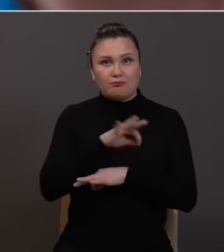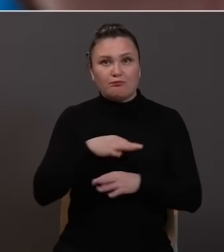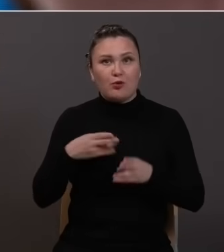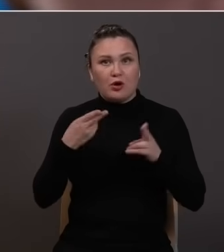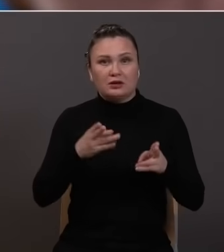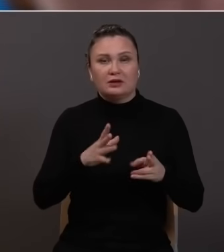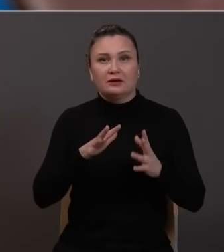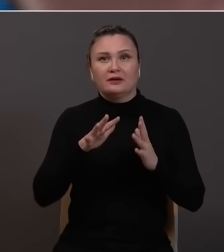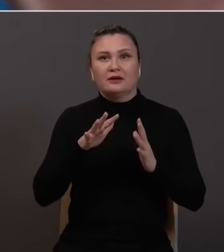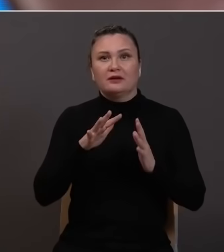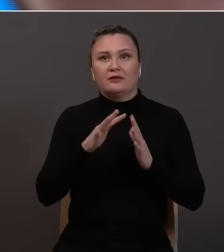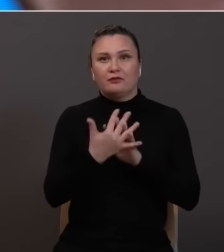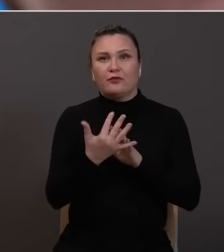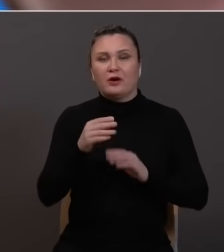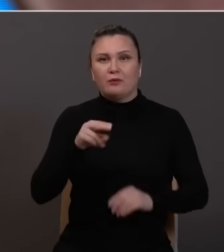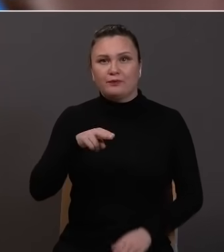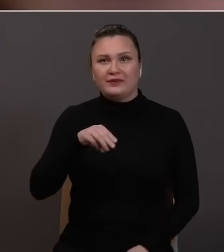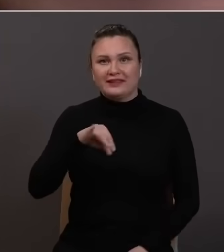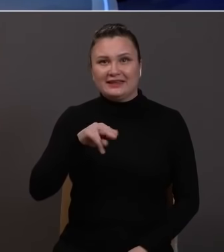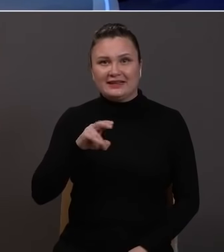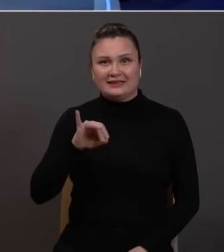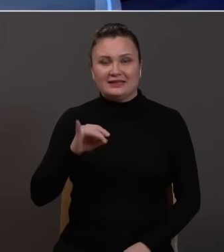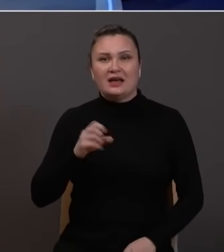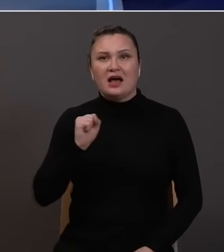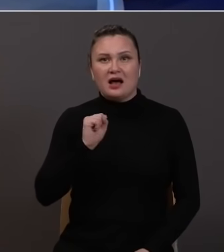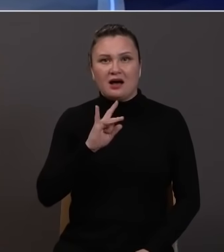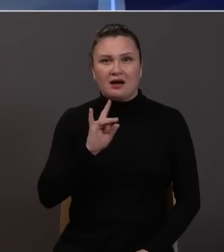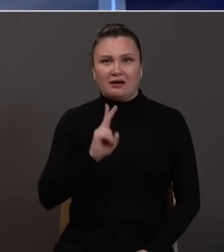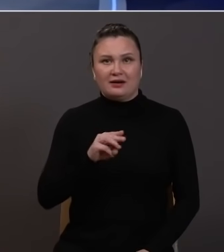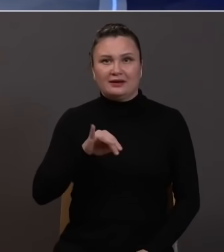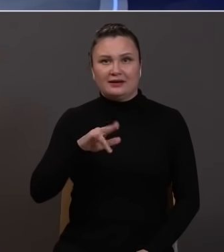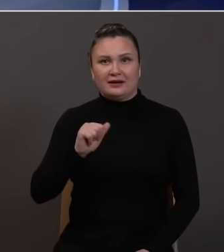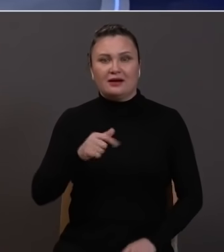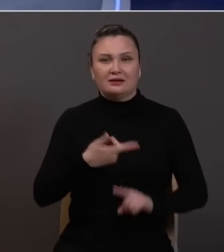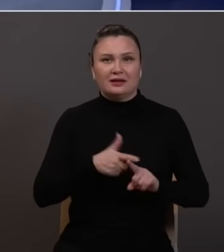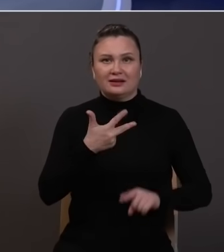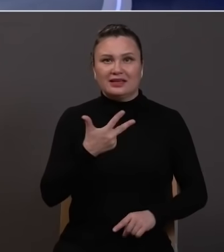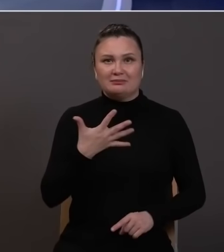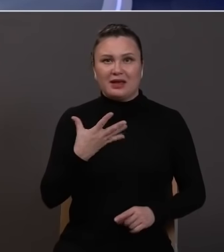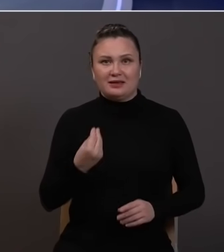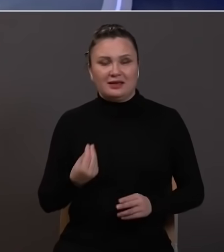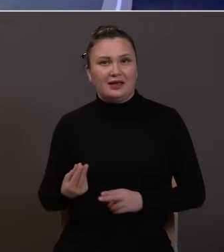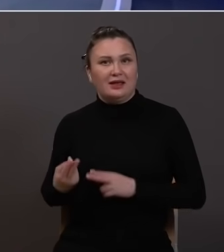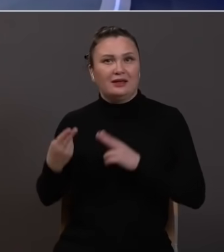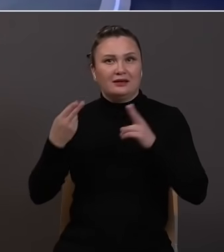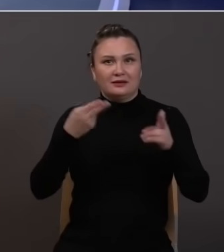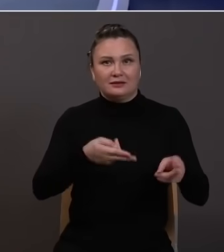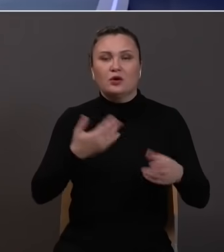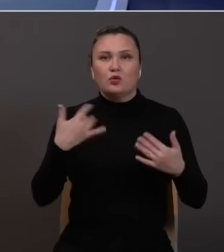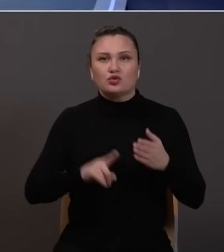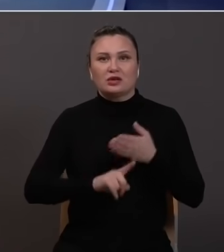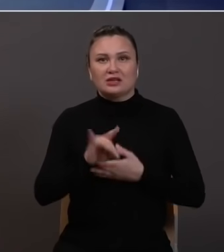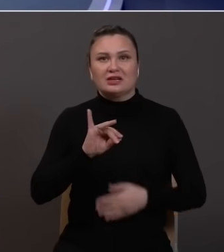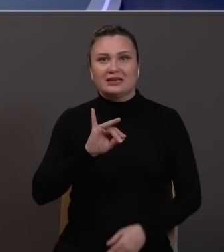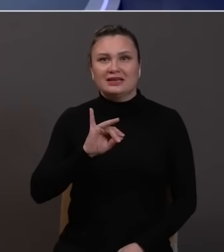в населенный пункт Тикси, мы ехали в Арктику, это было 35 дней по замерзшим рекам. Тоже из Петербурга? Мы уже